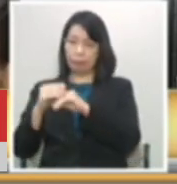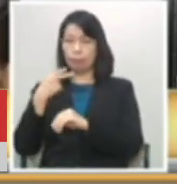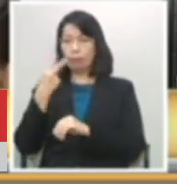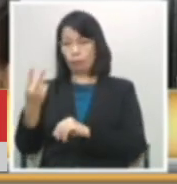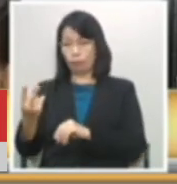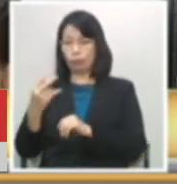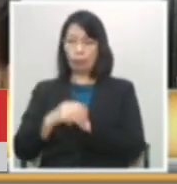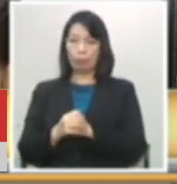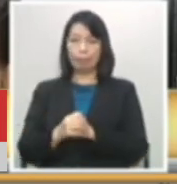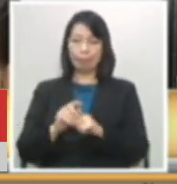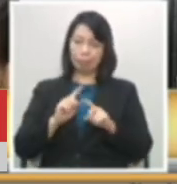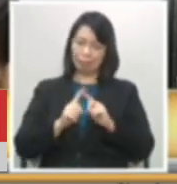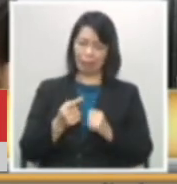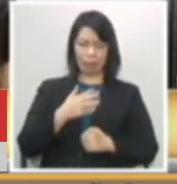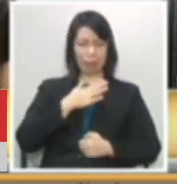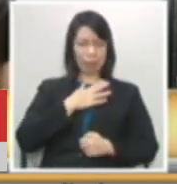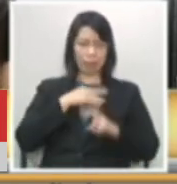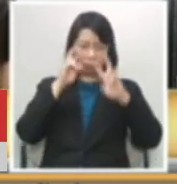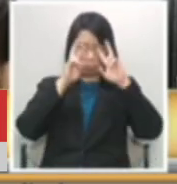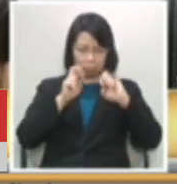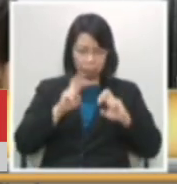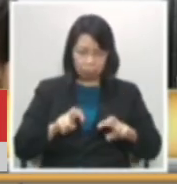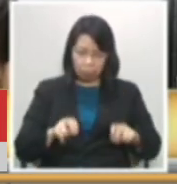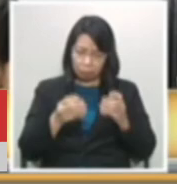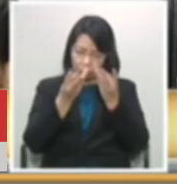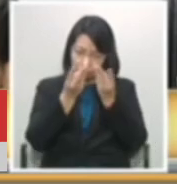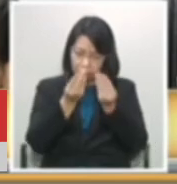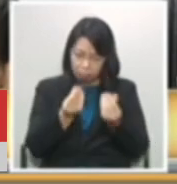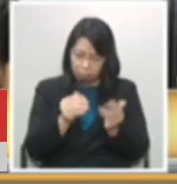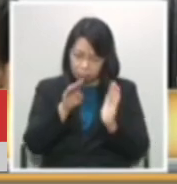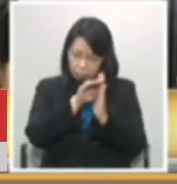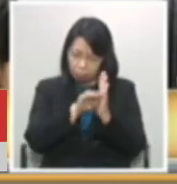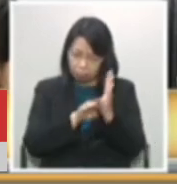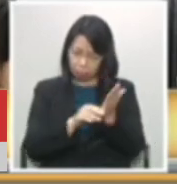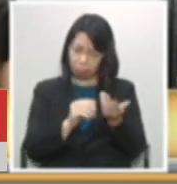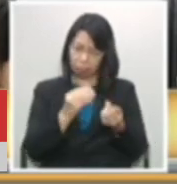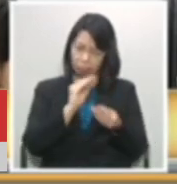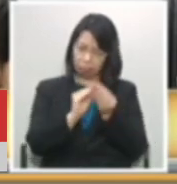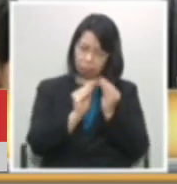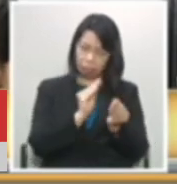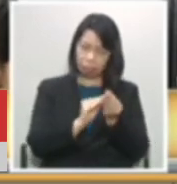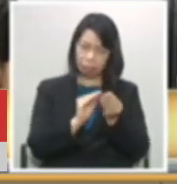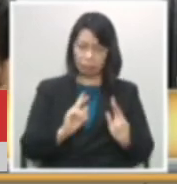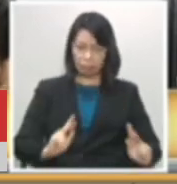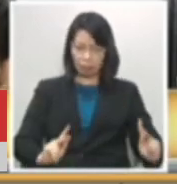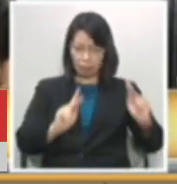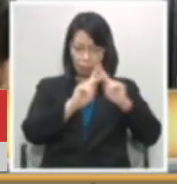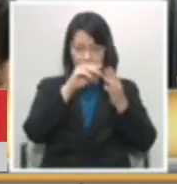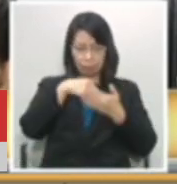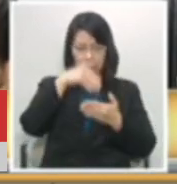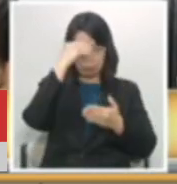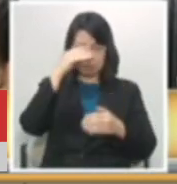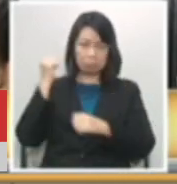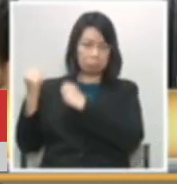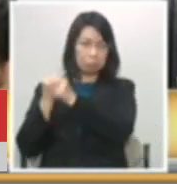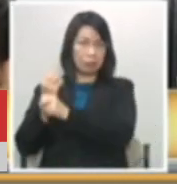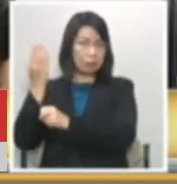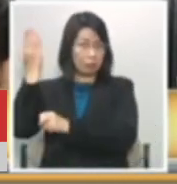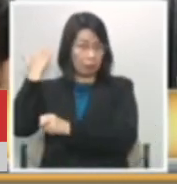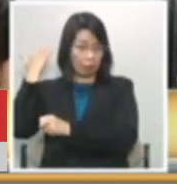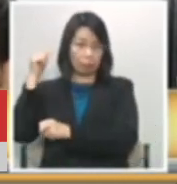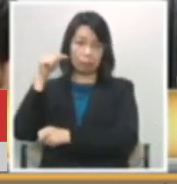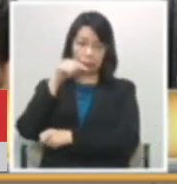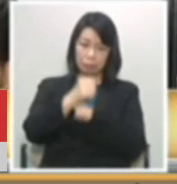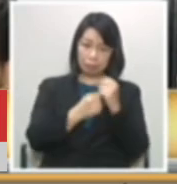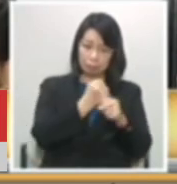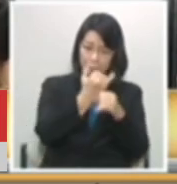ต่เมื่อที่ฉันได้ศึกษาข้อมูลอย่างละเอียดแล้วถ้าเรานำตัวเลขงบประมาณจากหน่วยงานต่างๆในปีที่แล้วที่ยกมาสังกั